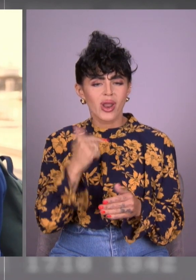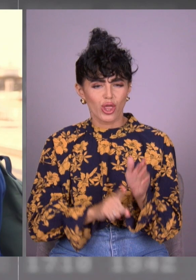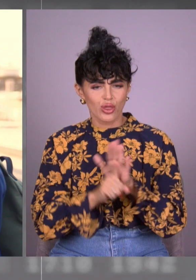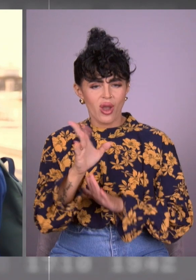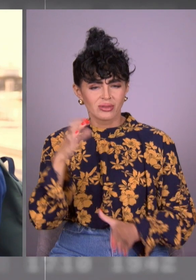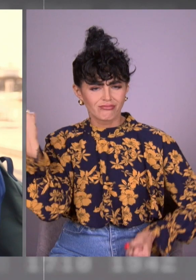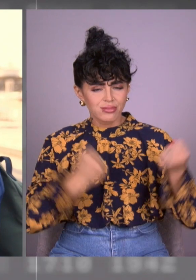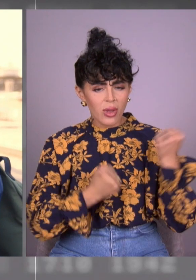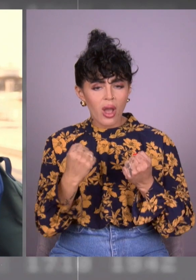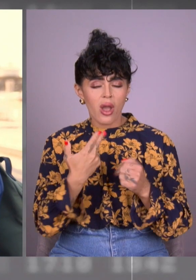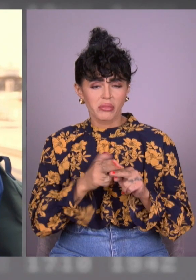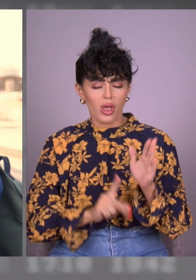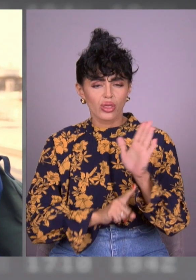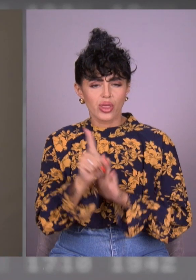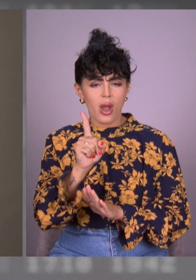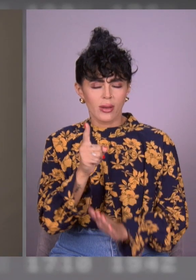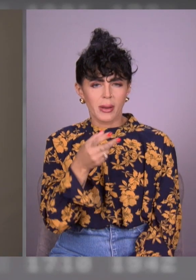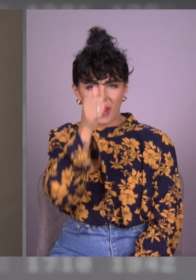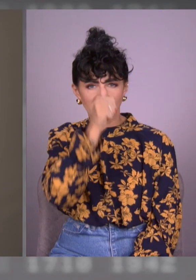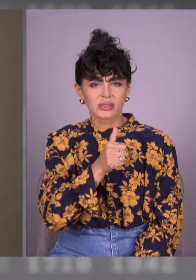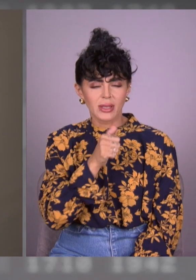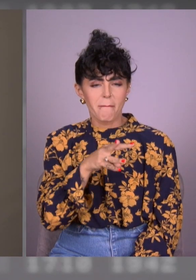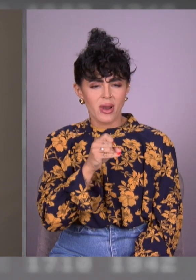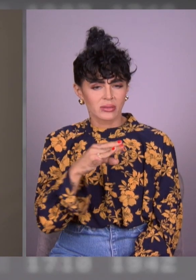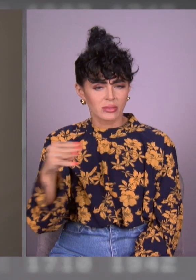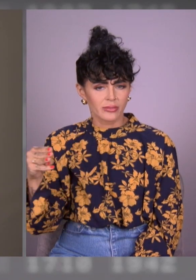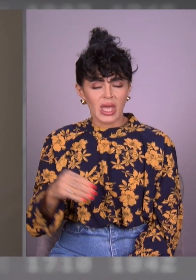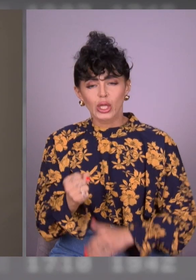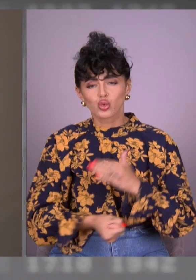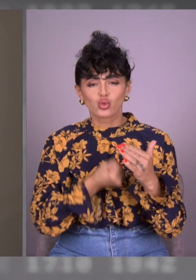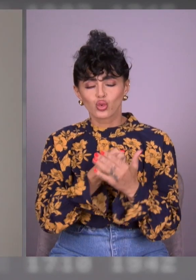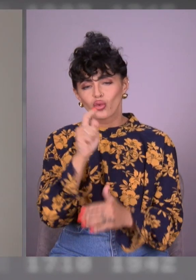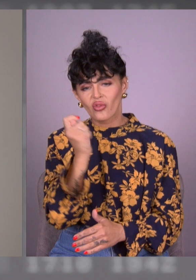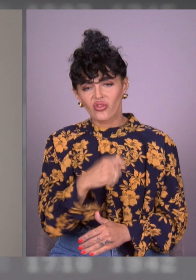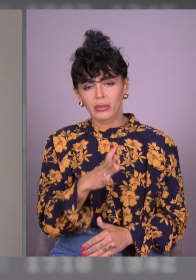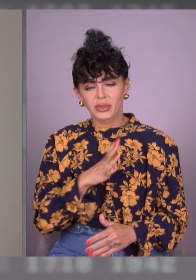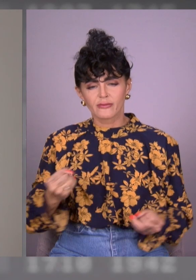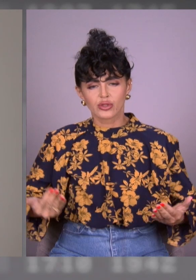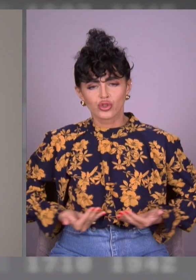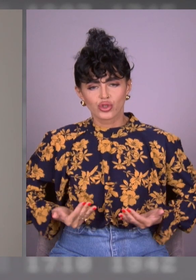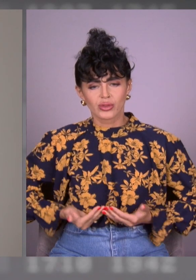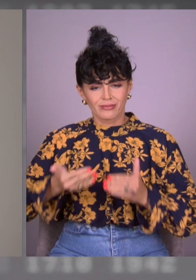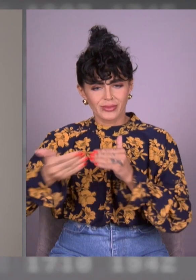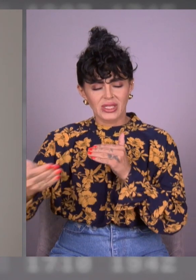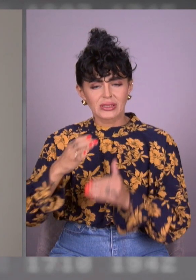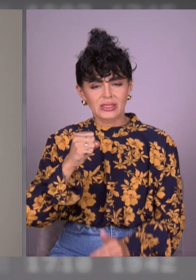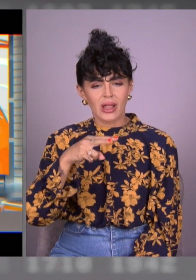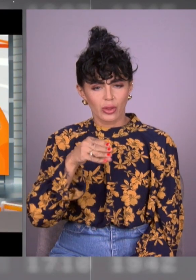бомбардувань на початку березня. До війни ми жили на Північній